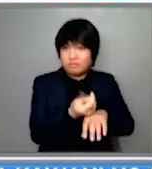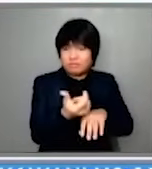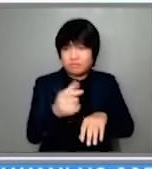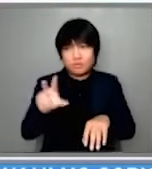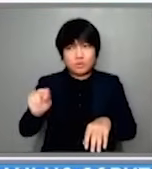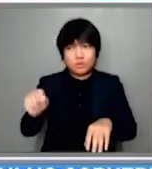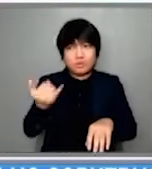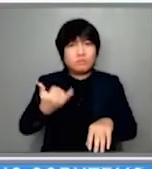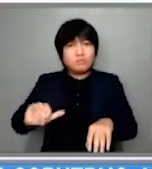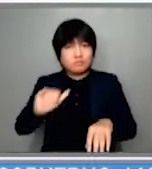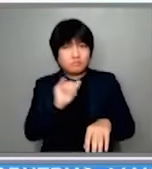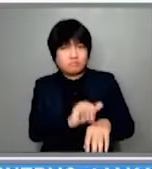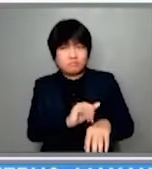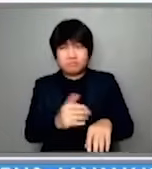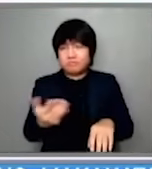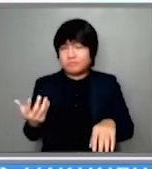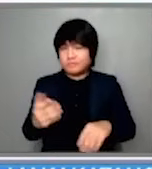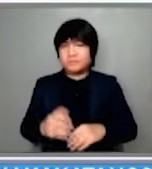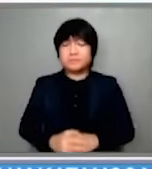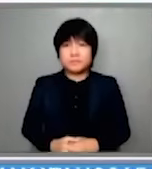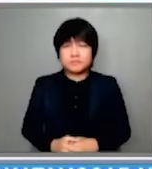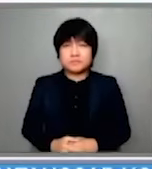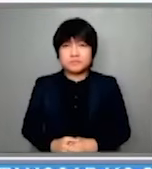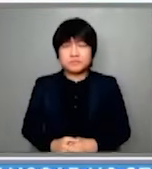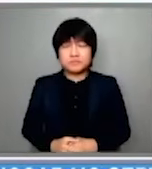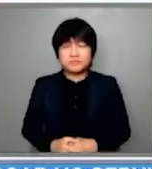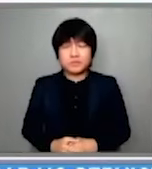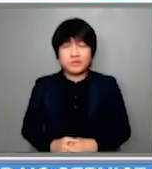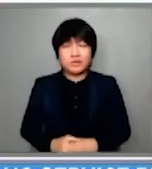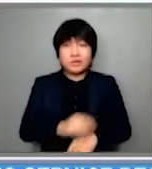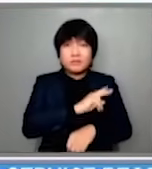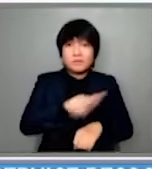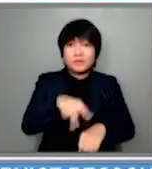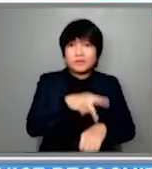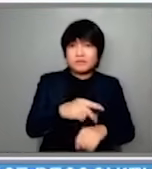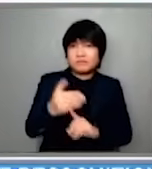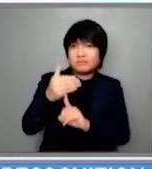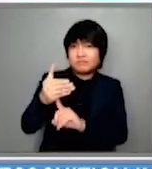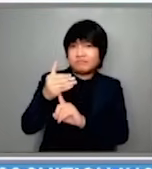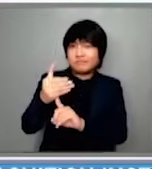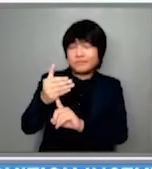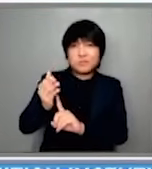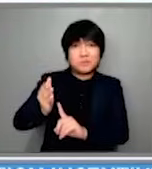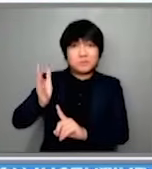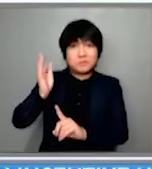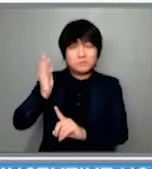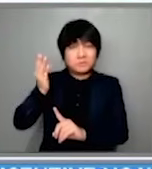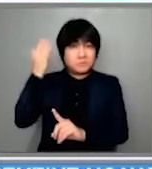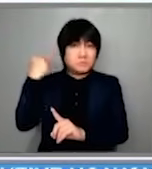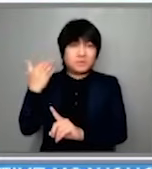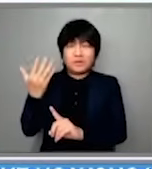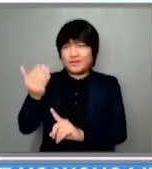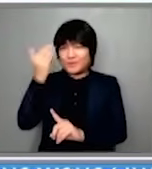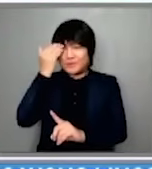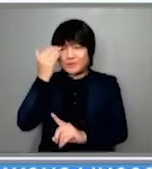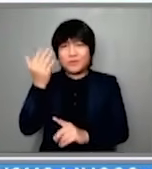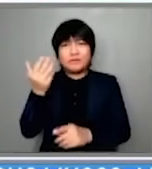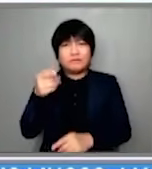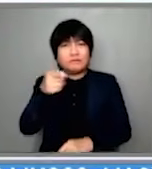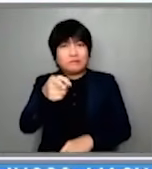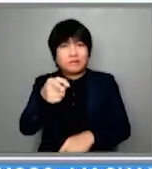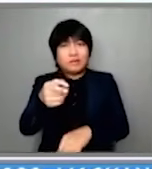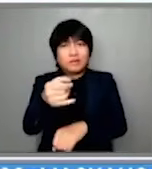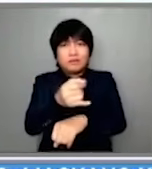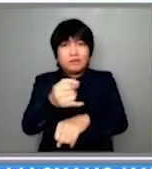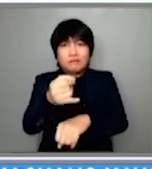Kabilang naman sa mga dati nang ipinoprotesta ng Pilipinas ang pagtatayo ng China ng mga istruktura sa Mischief o Panganiban